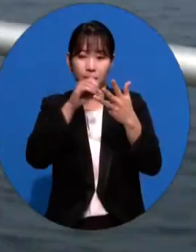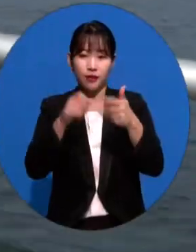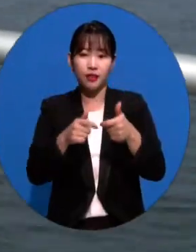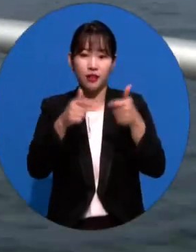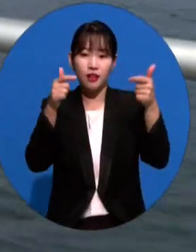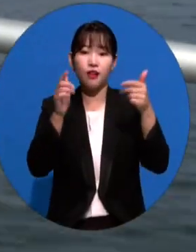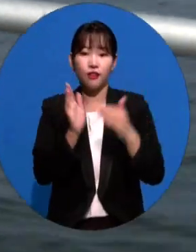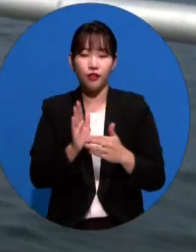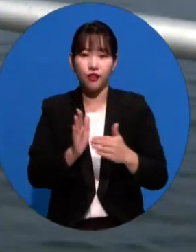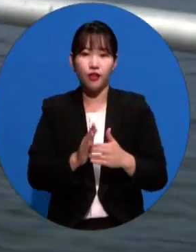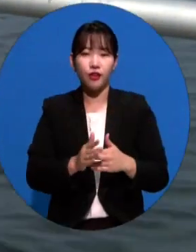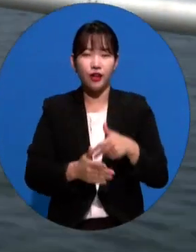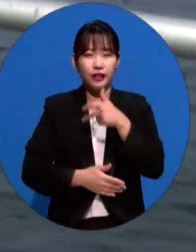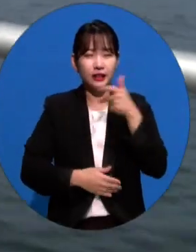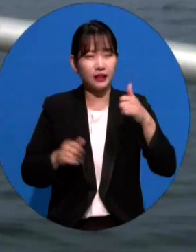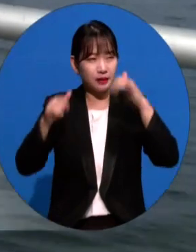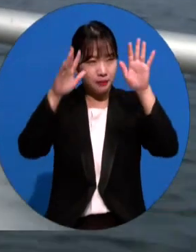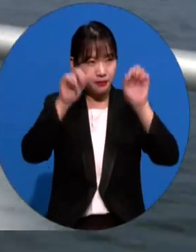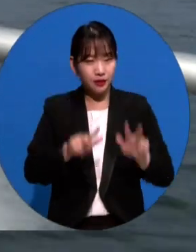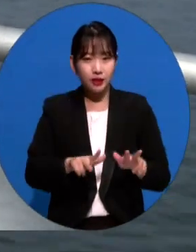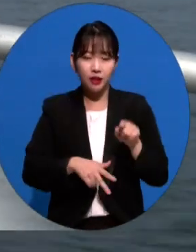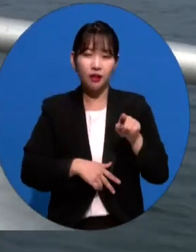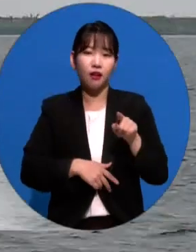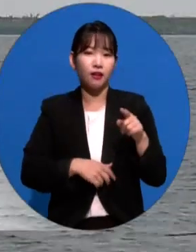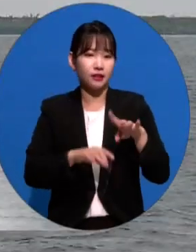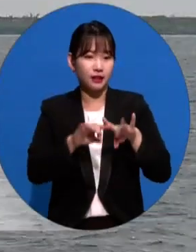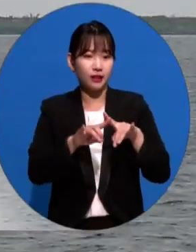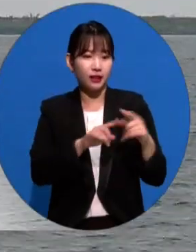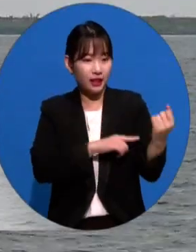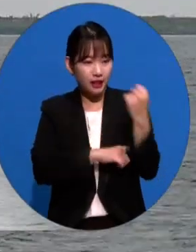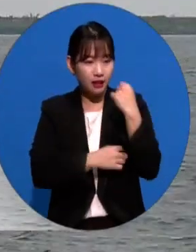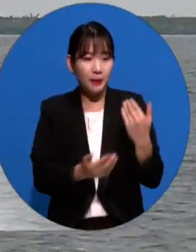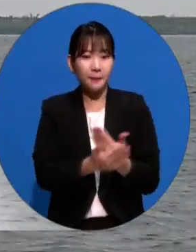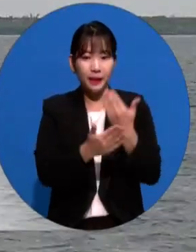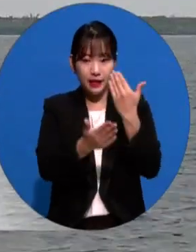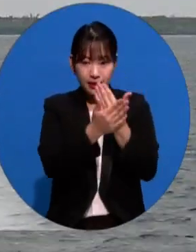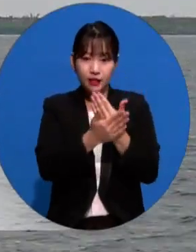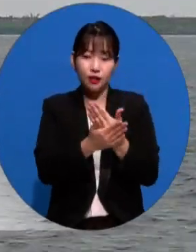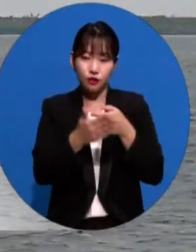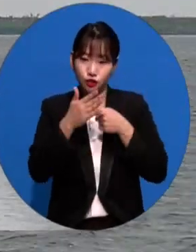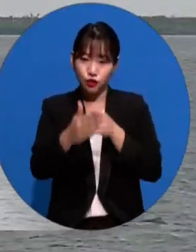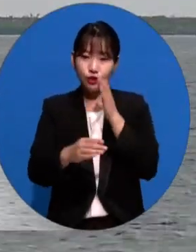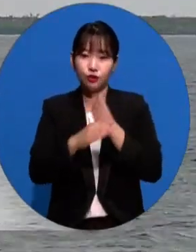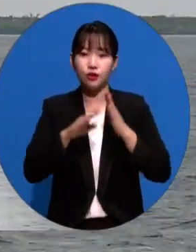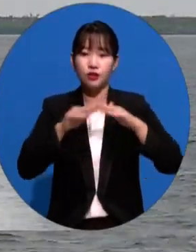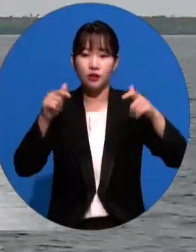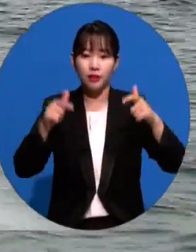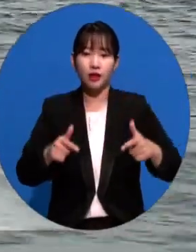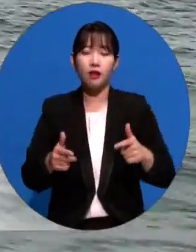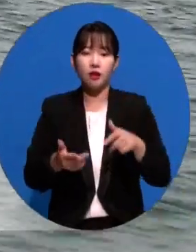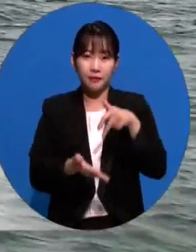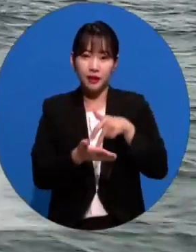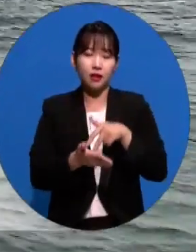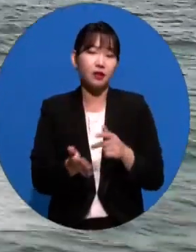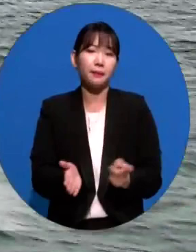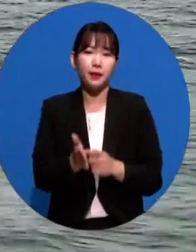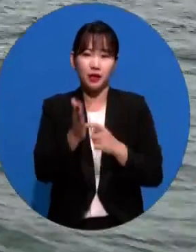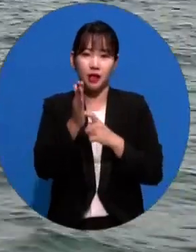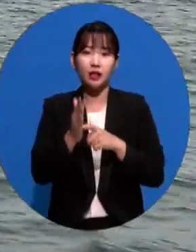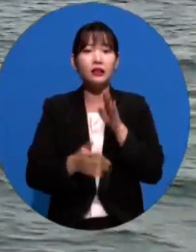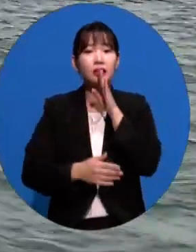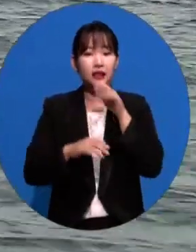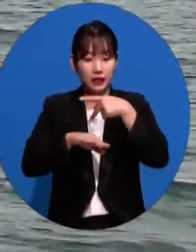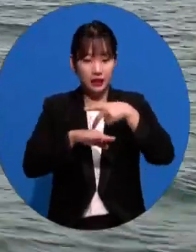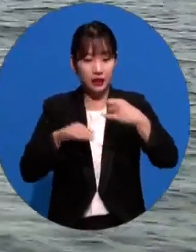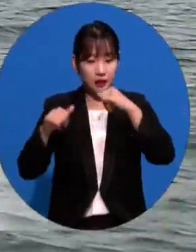늘렸습니다. 대규모 해상풍력 등 재생에너지를 성장 동력 사업으로 추진 중인 전남은 비상입니다. 실제로